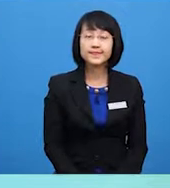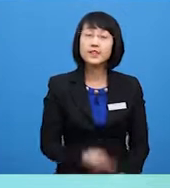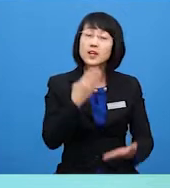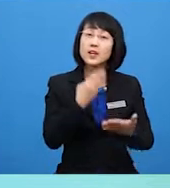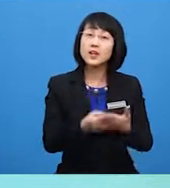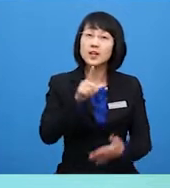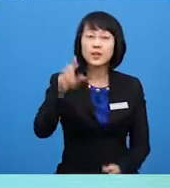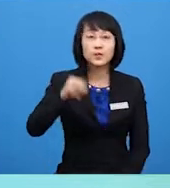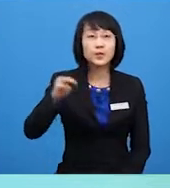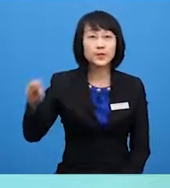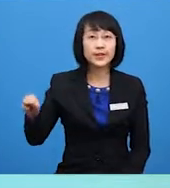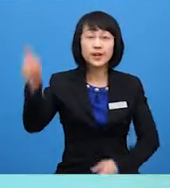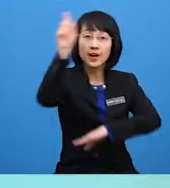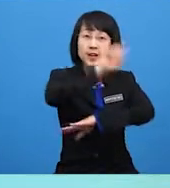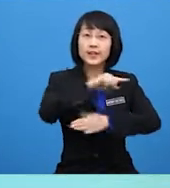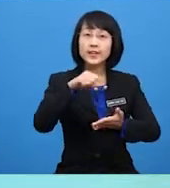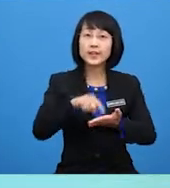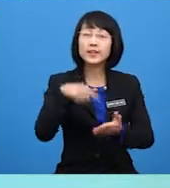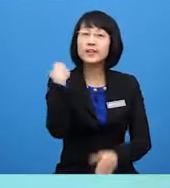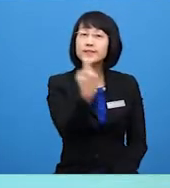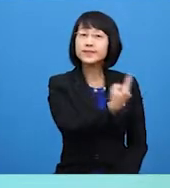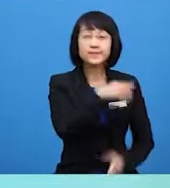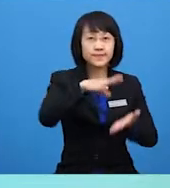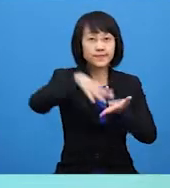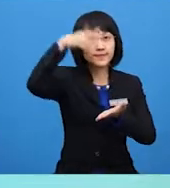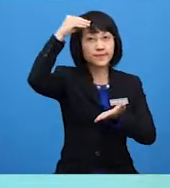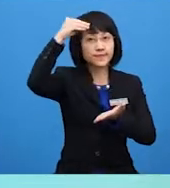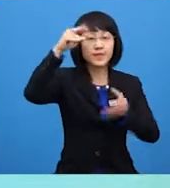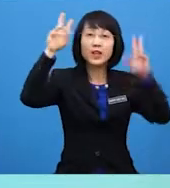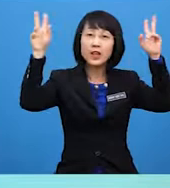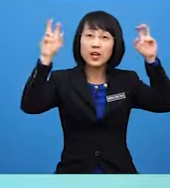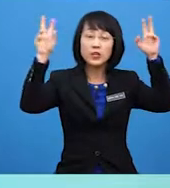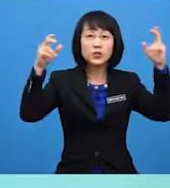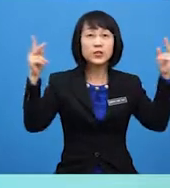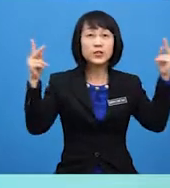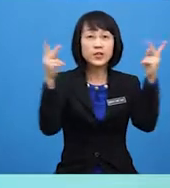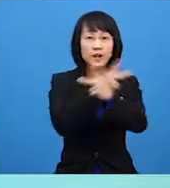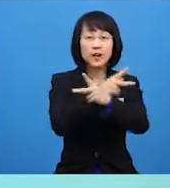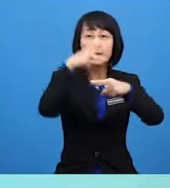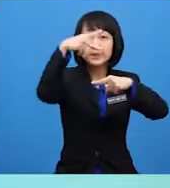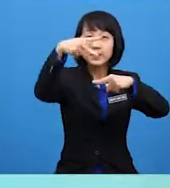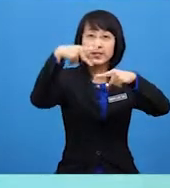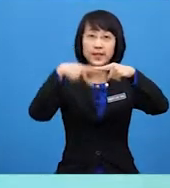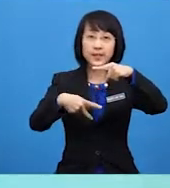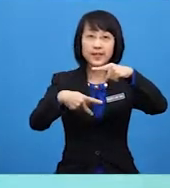Baiklah murid-murid, hari ini kita akan belajar tajuk darab pecahan.